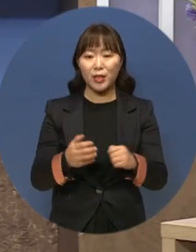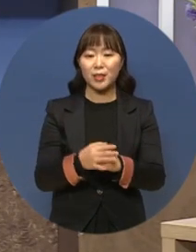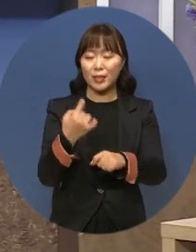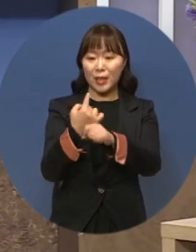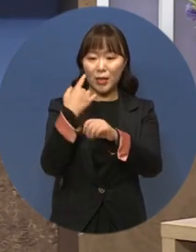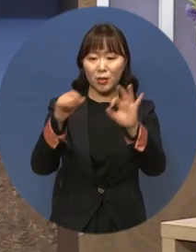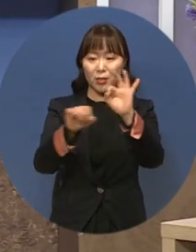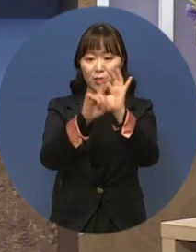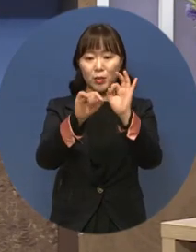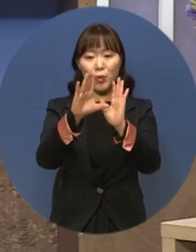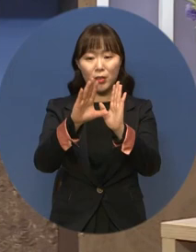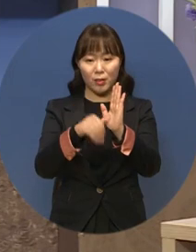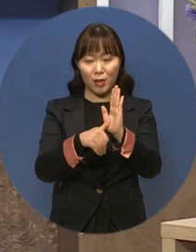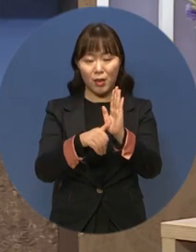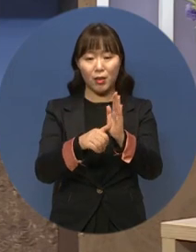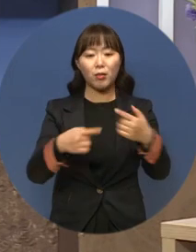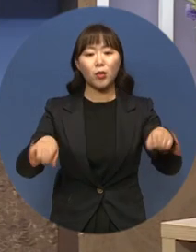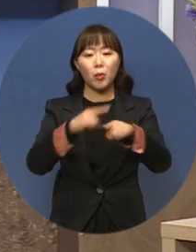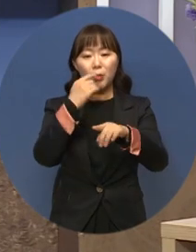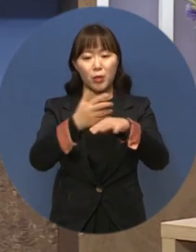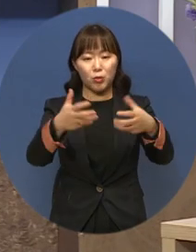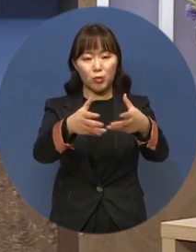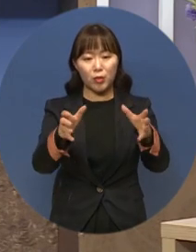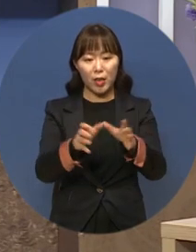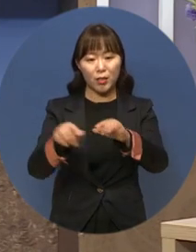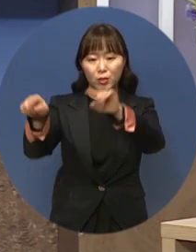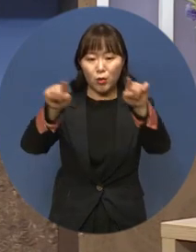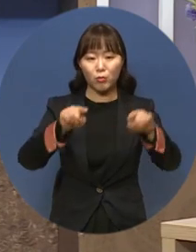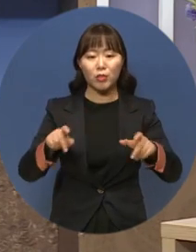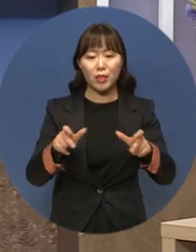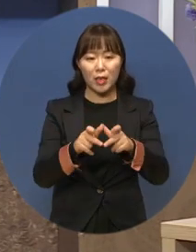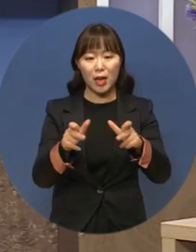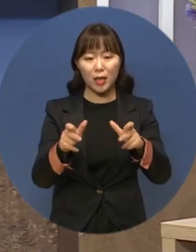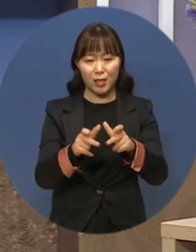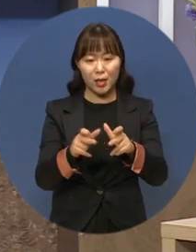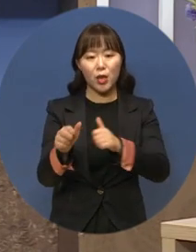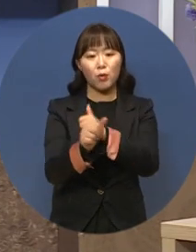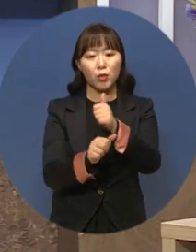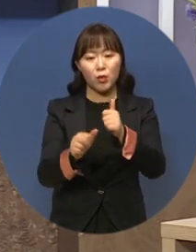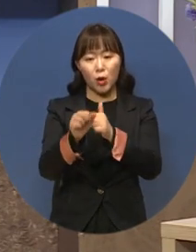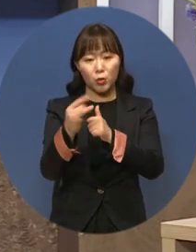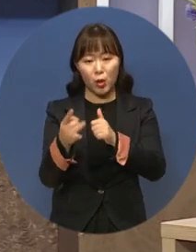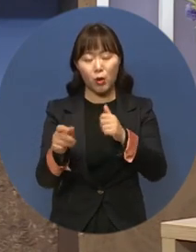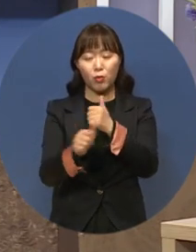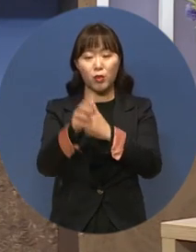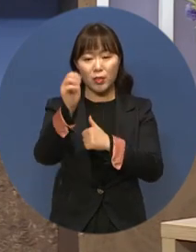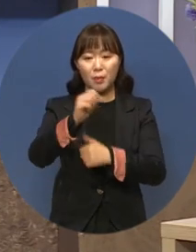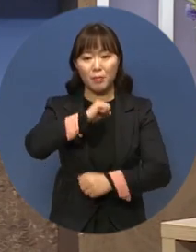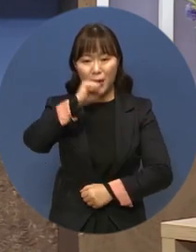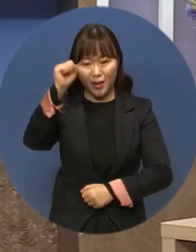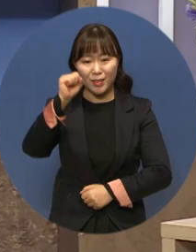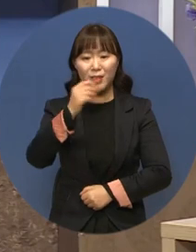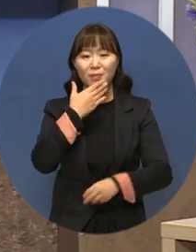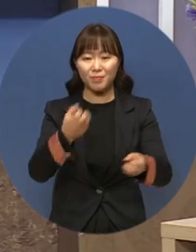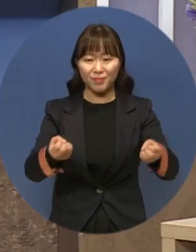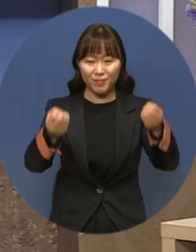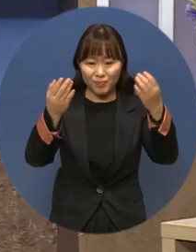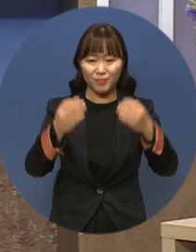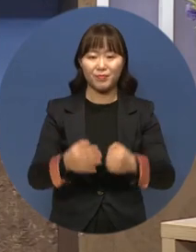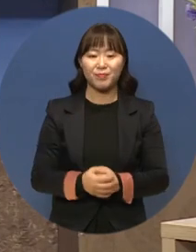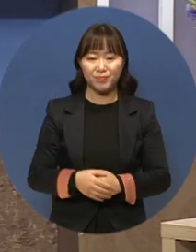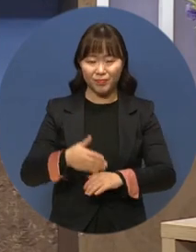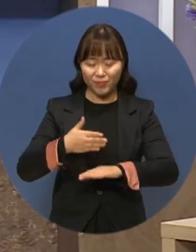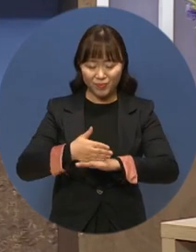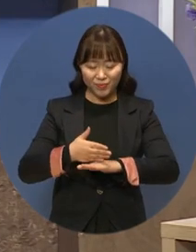작년 10월에 더불어민주당 전국장애인위원회 위원장으로 당선이 되셨는데요. 네. 축하 말씀드립니다.